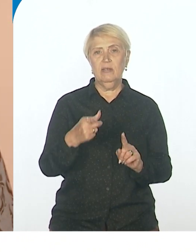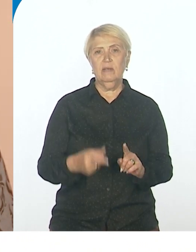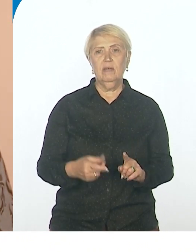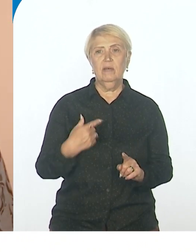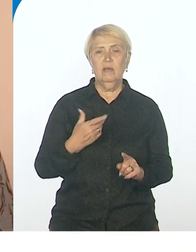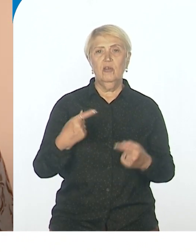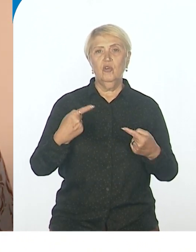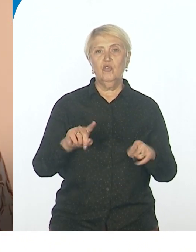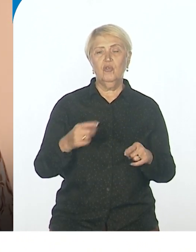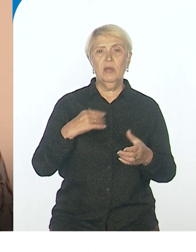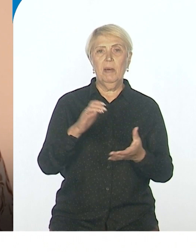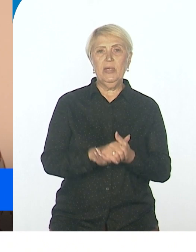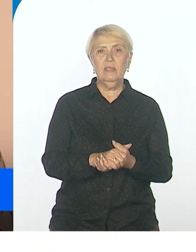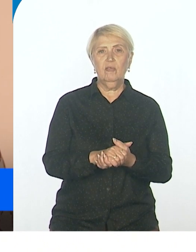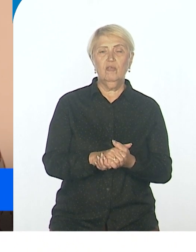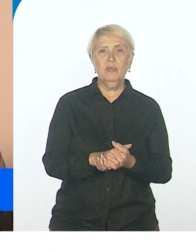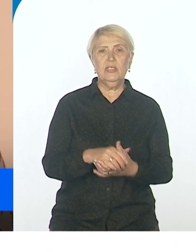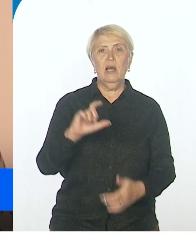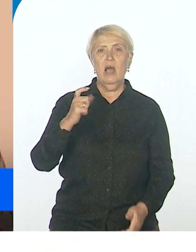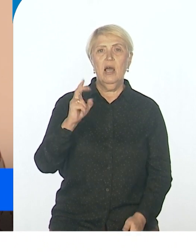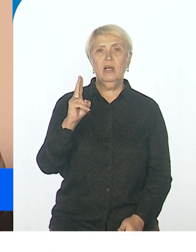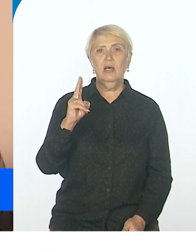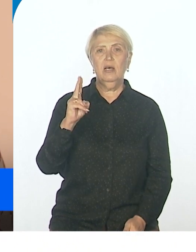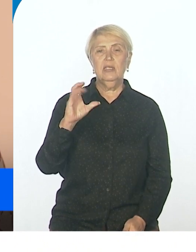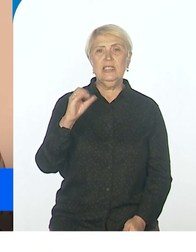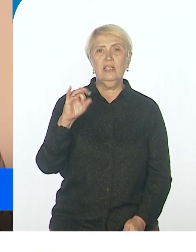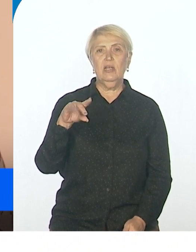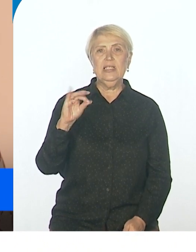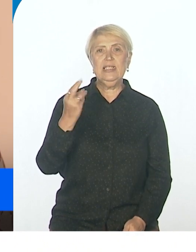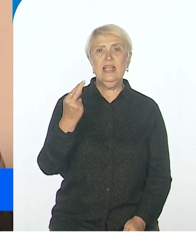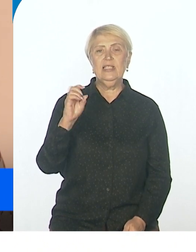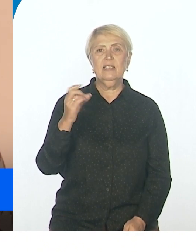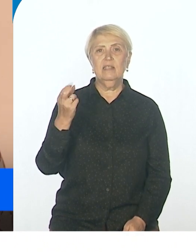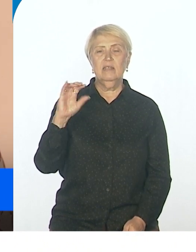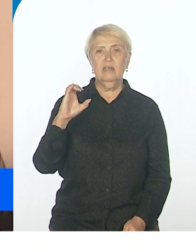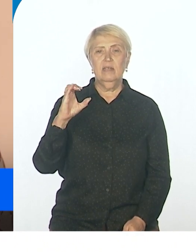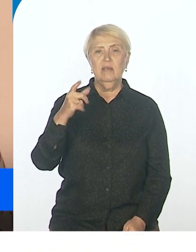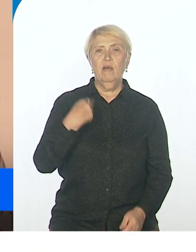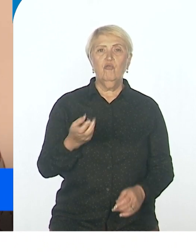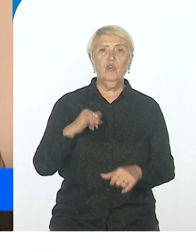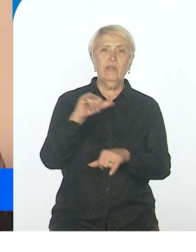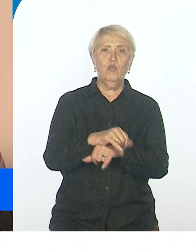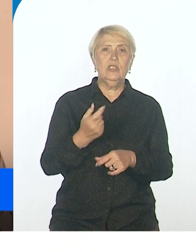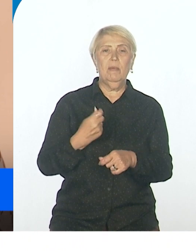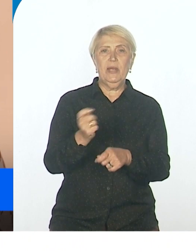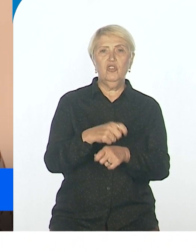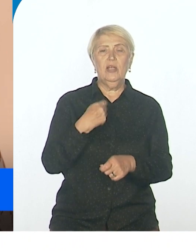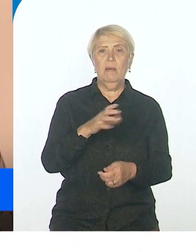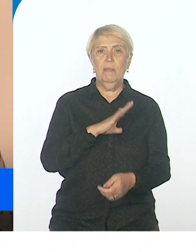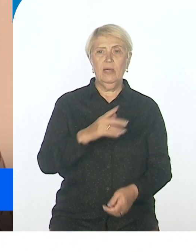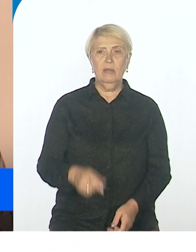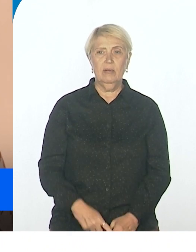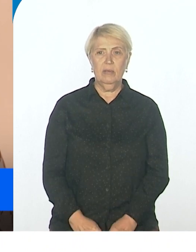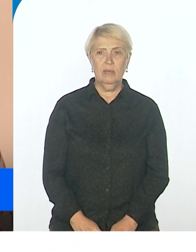с другими познакомился, с экстрасенсами. Они ко мне в гости приезжали. Прошло так вот полгода